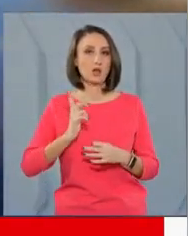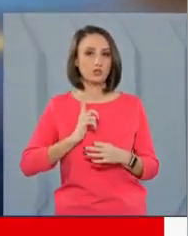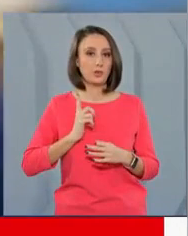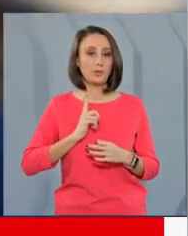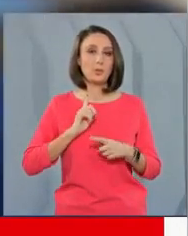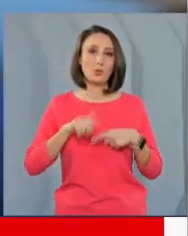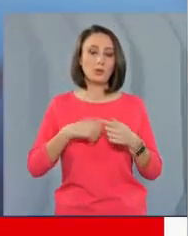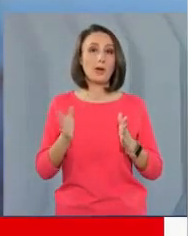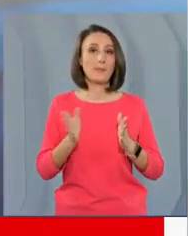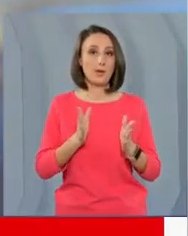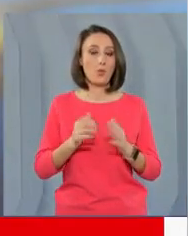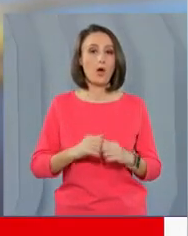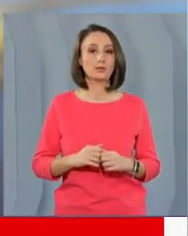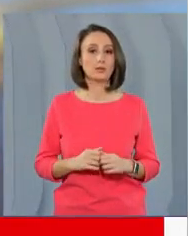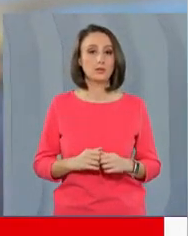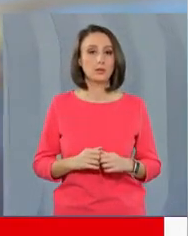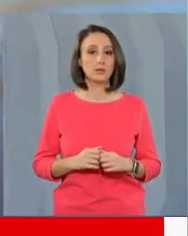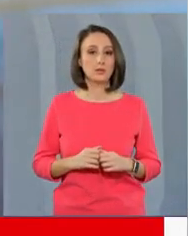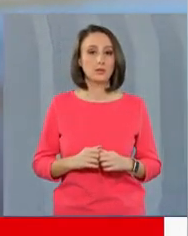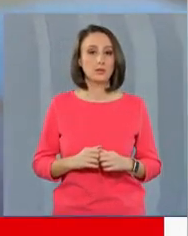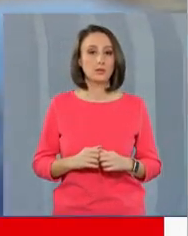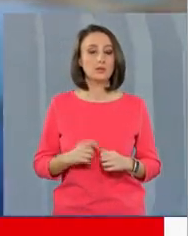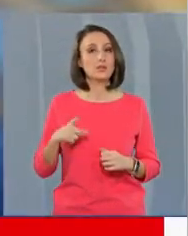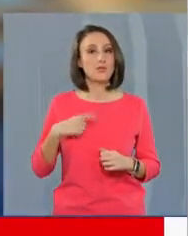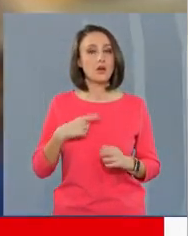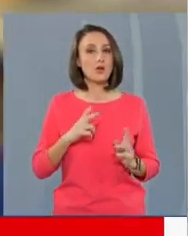în perioada următoare să treacă pe